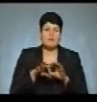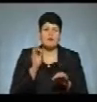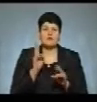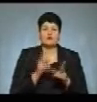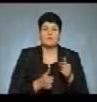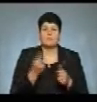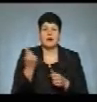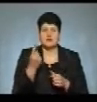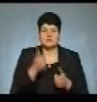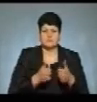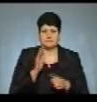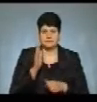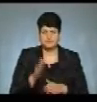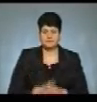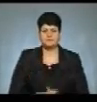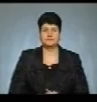першими.